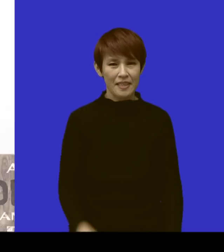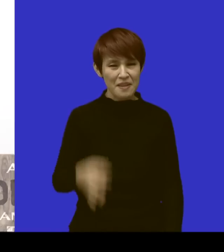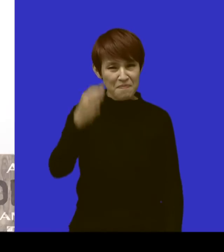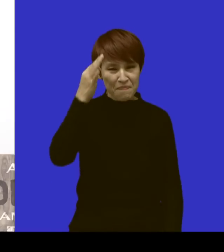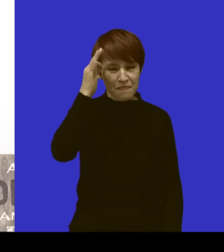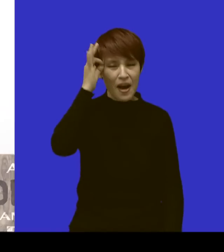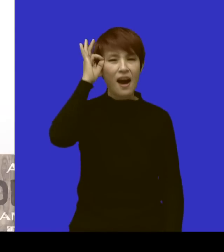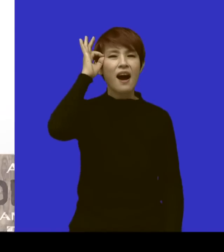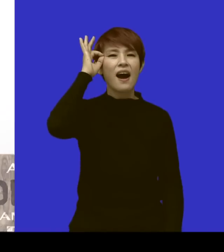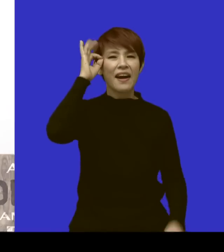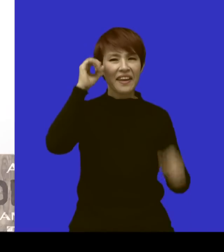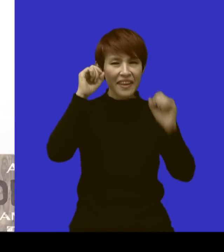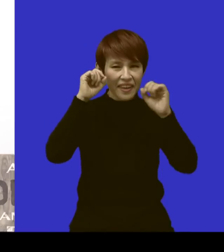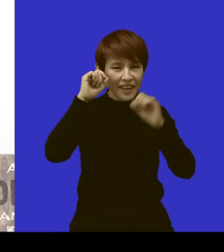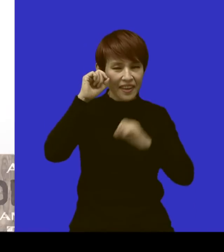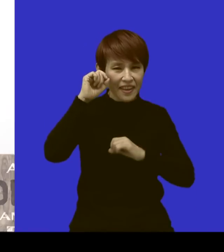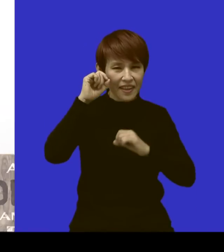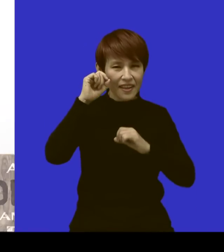깨달았다라는 거는